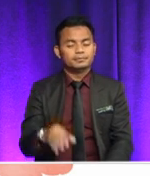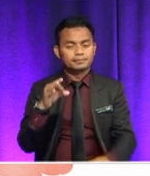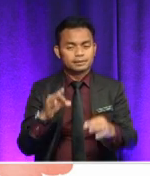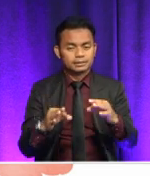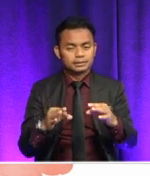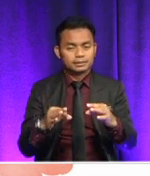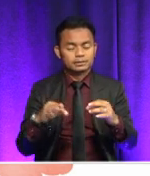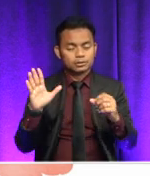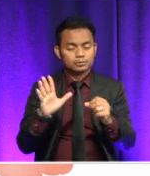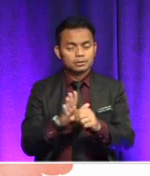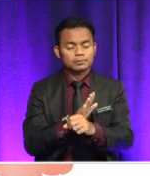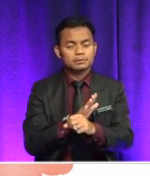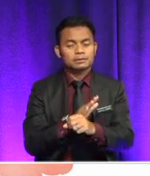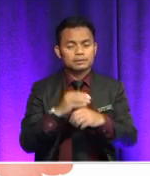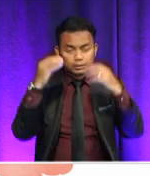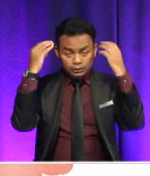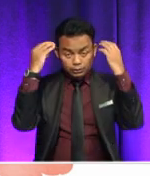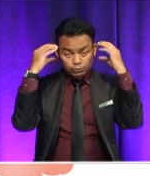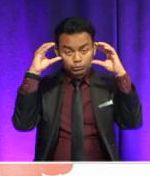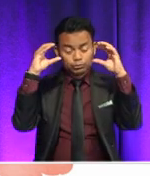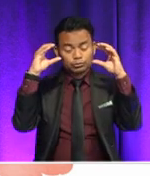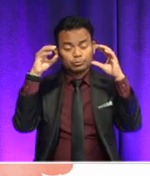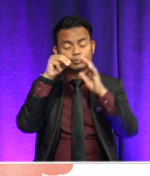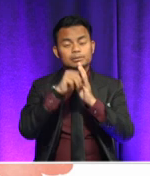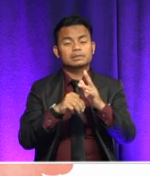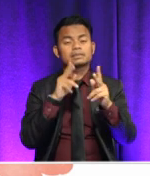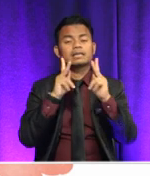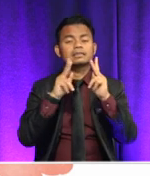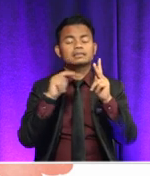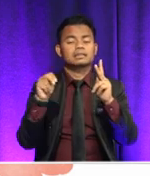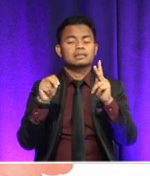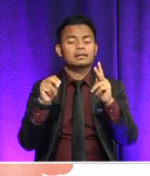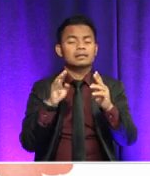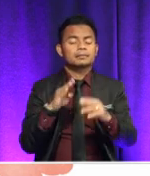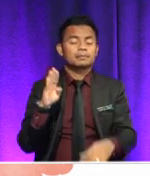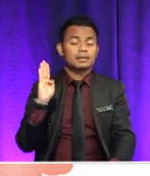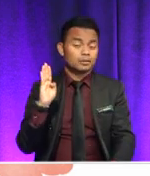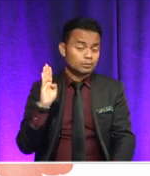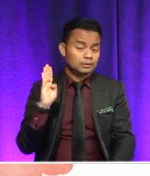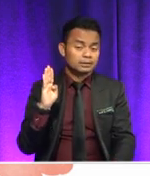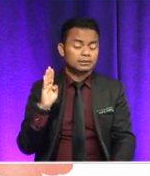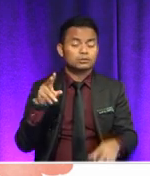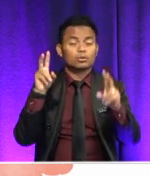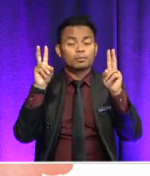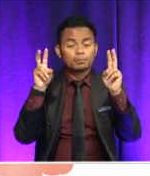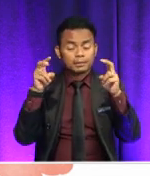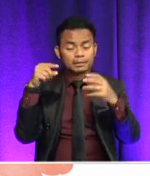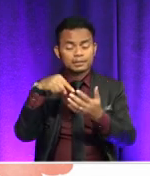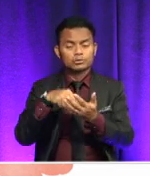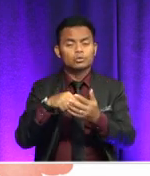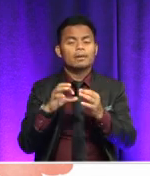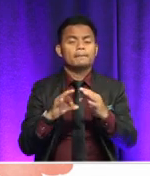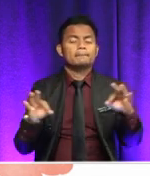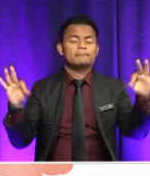bahwa topik itu penting ini bahawe seterusnya keterangan dia menjual rumahnya itu